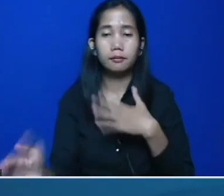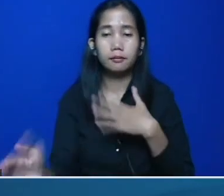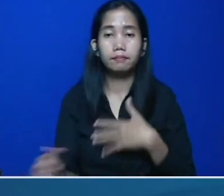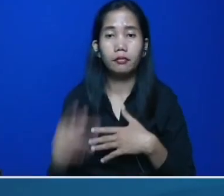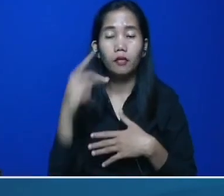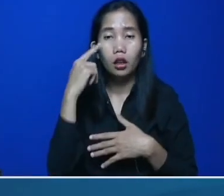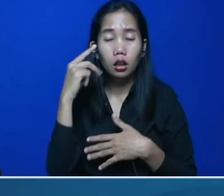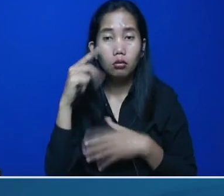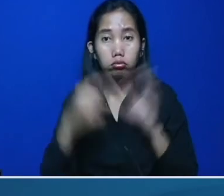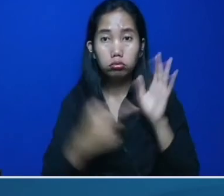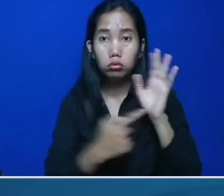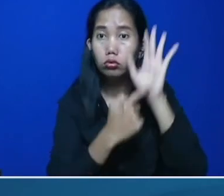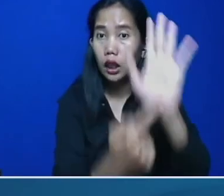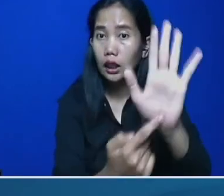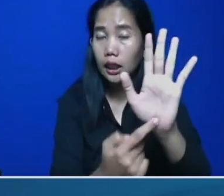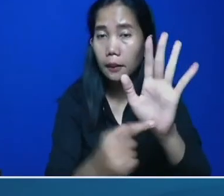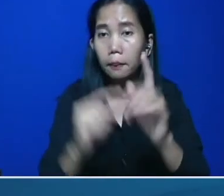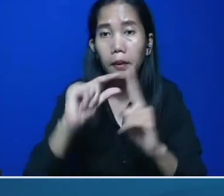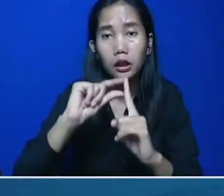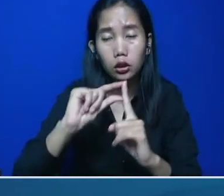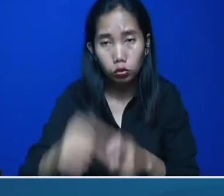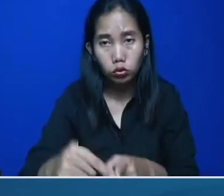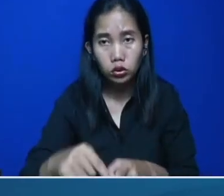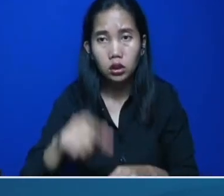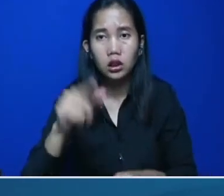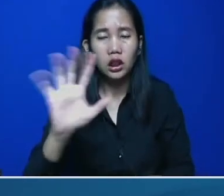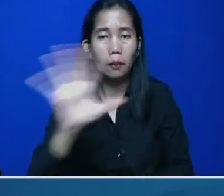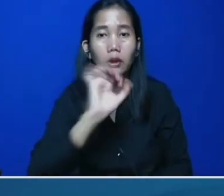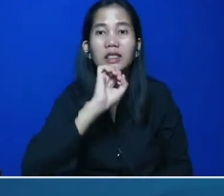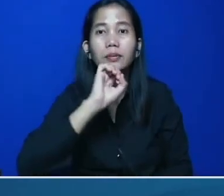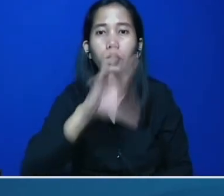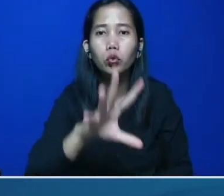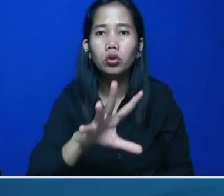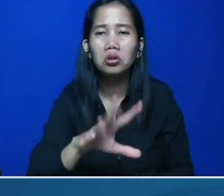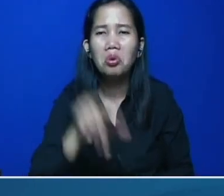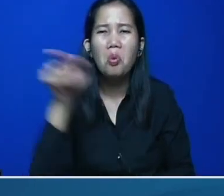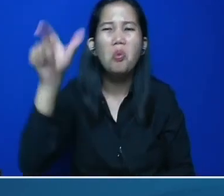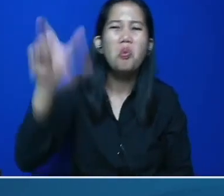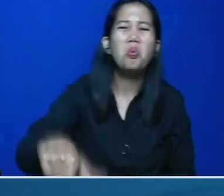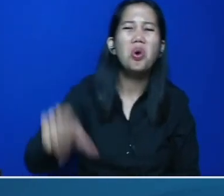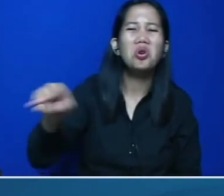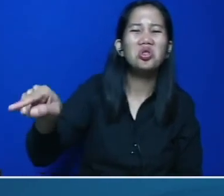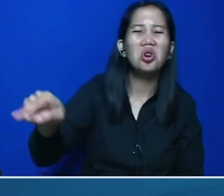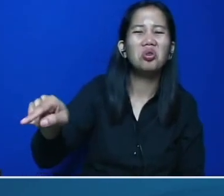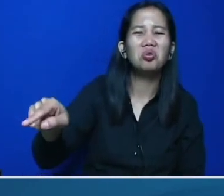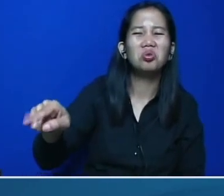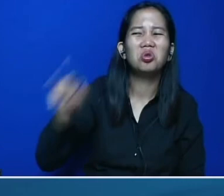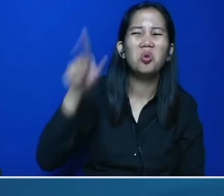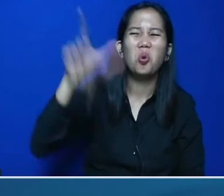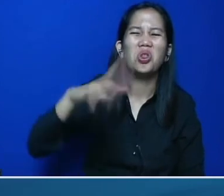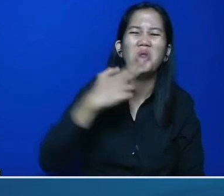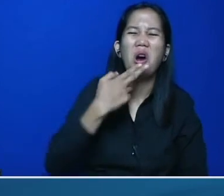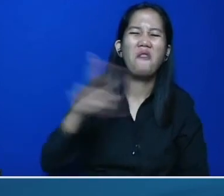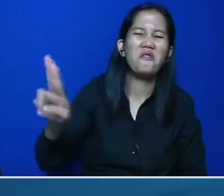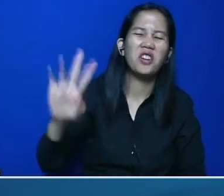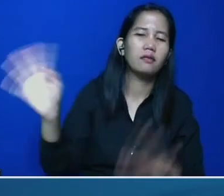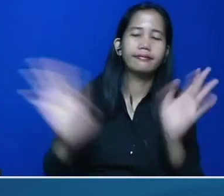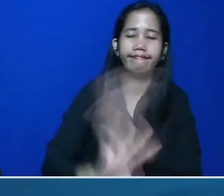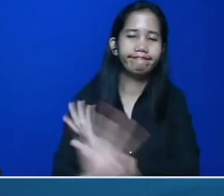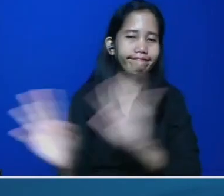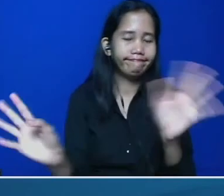kafir atau najis itu sebabnya Mengapa Petrus pergi dengan orang kafir itu